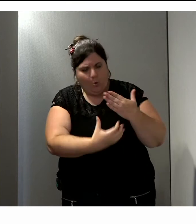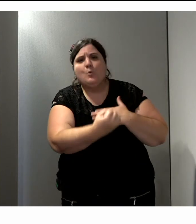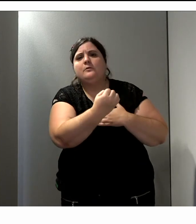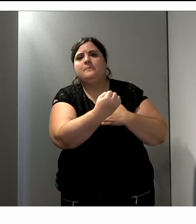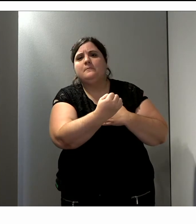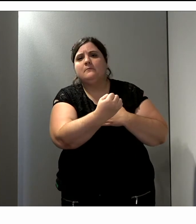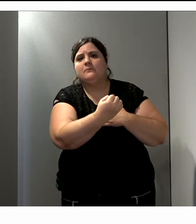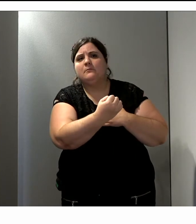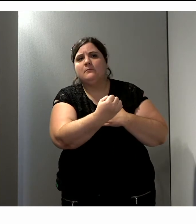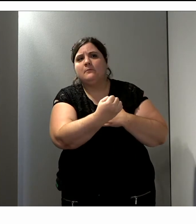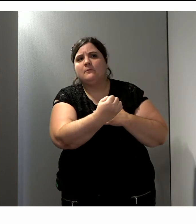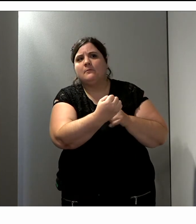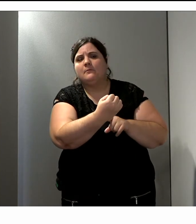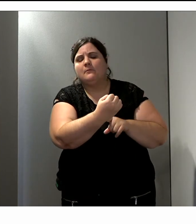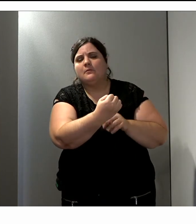où